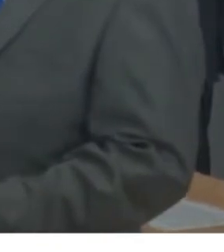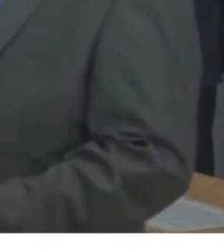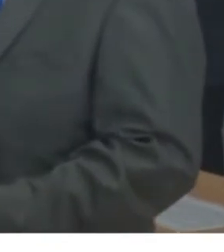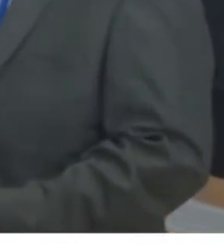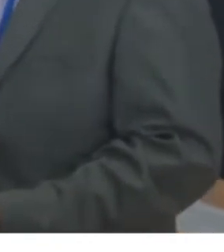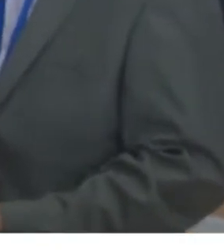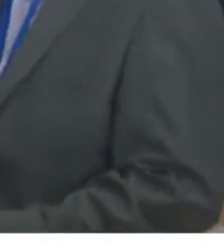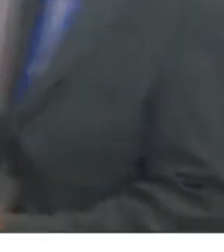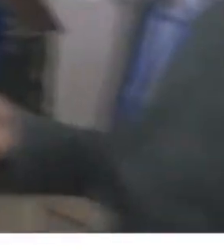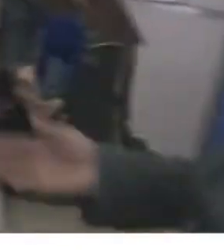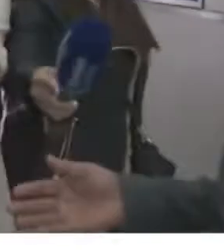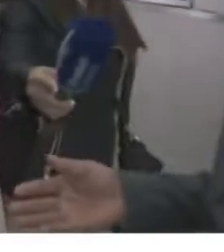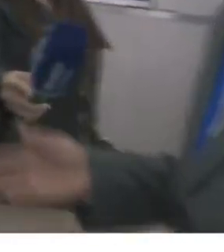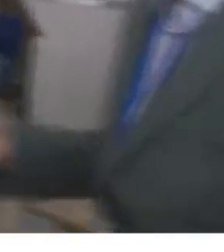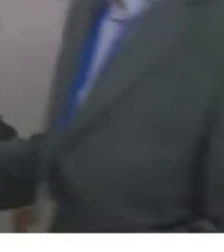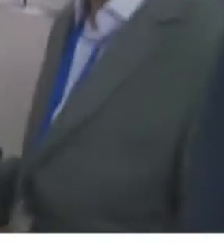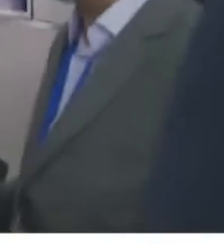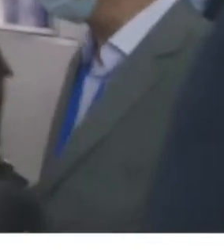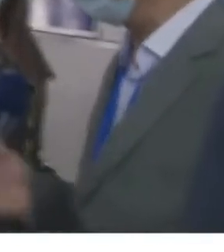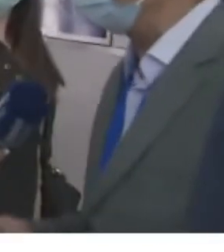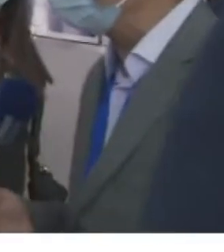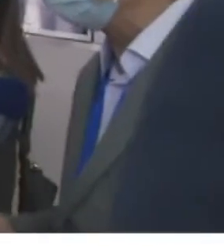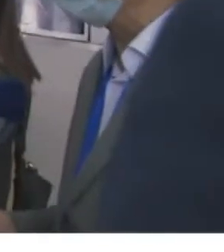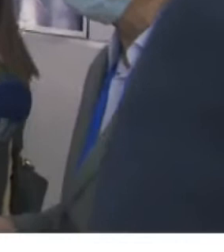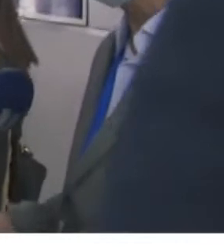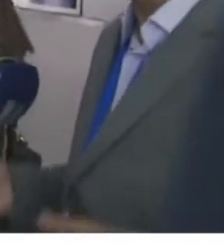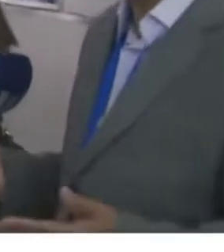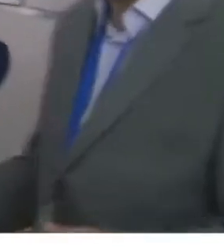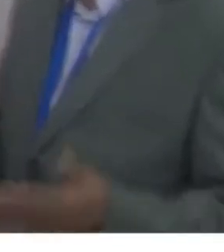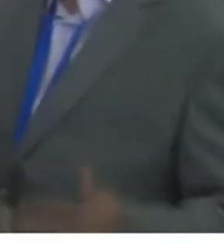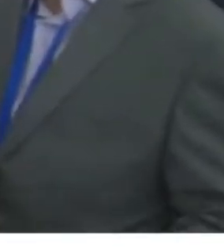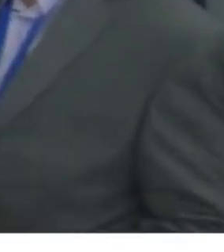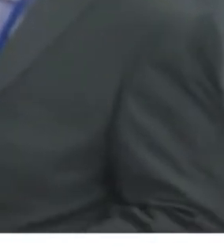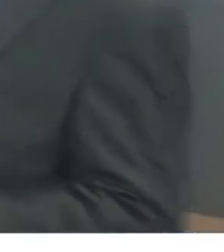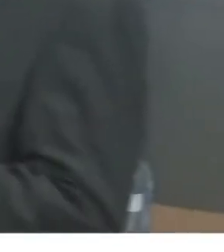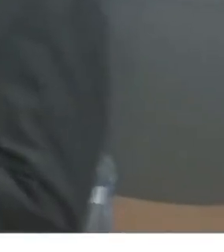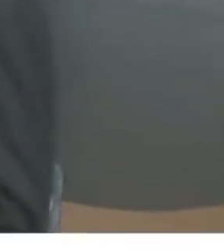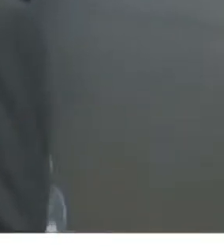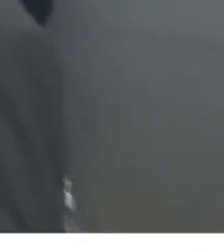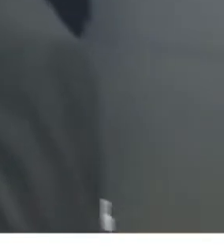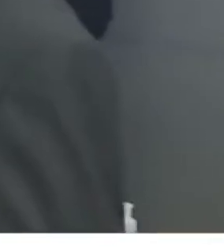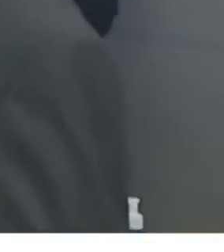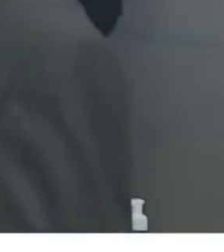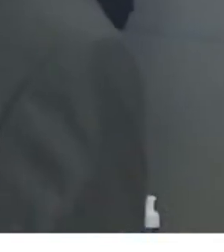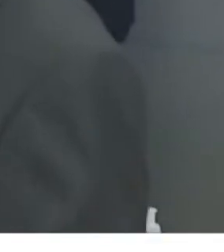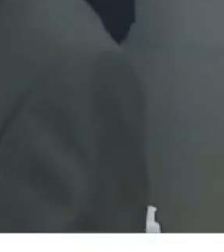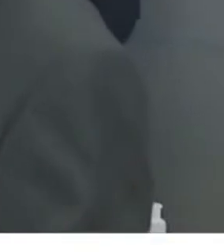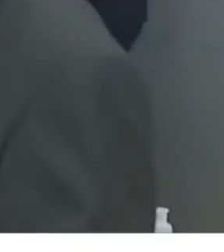тасымалын тіпті тоқтатып тастады. 74 адам бізде осында жұмыс. 74 адам бәрі үйінде отыр. Бәрінің ойында